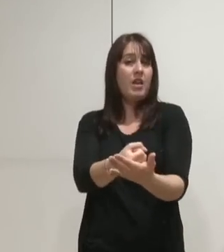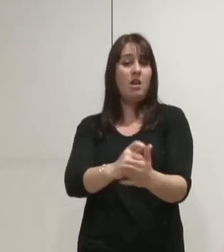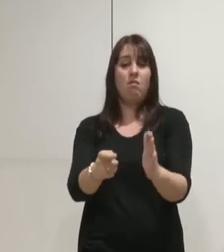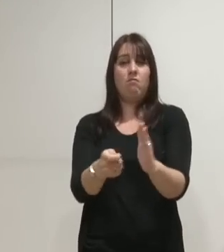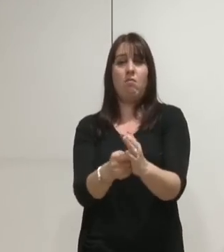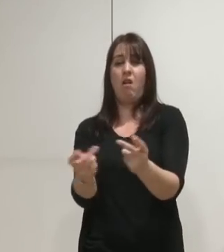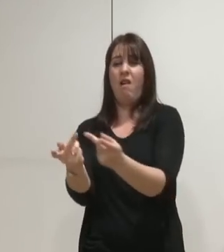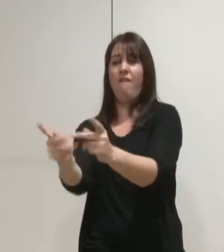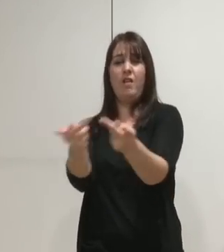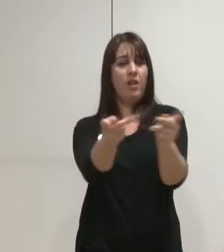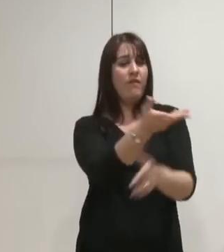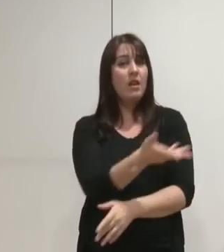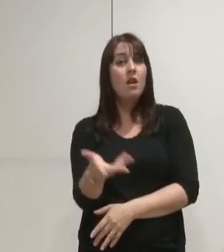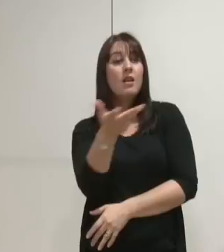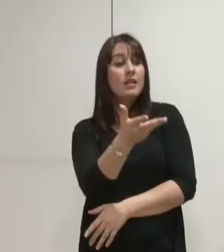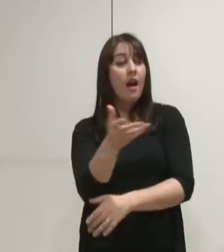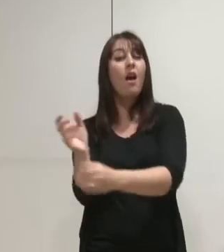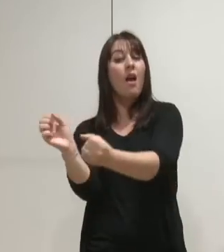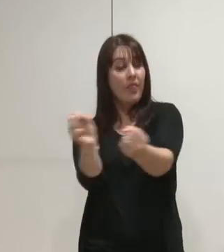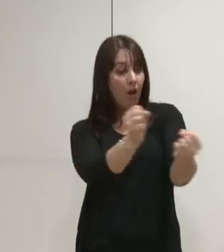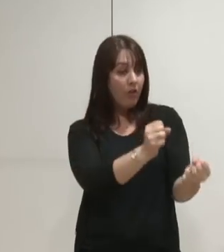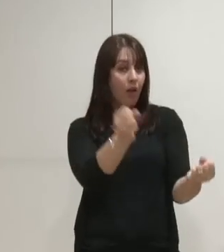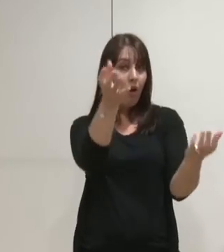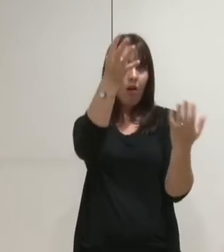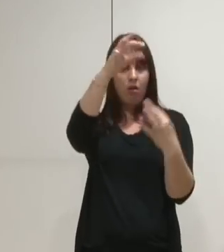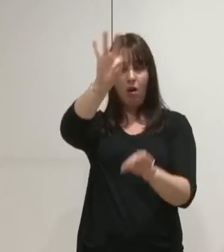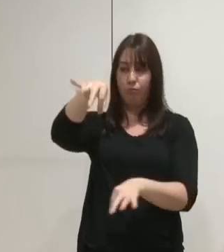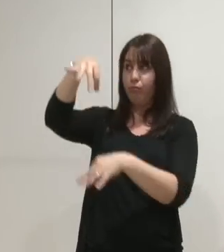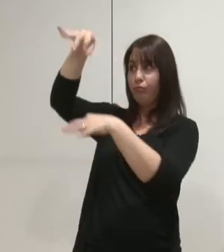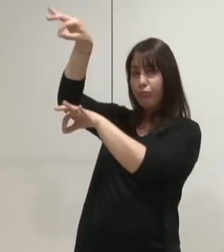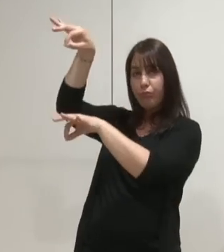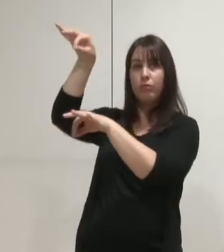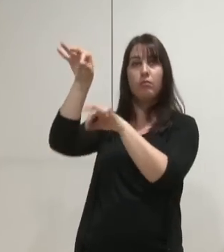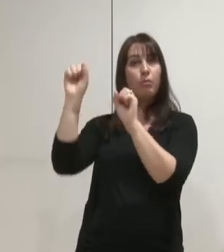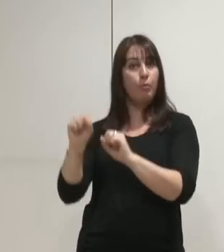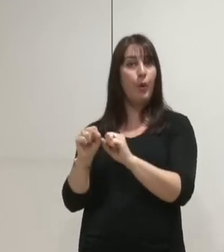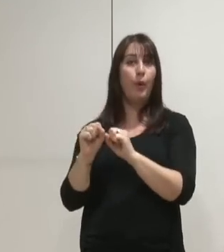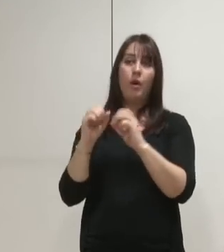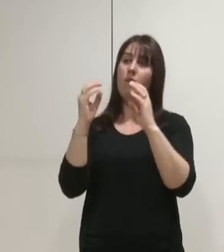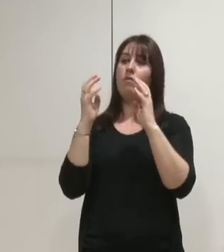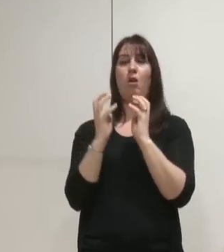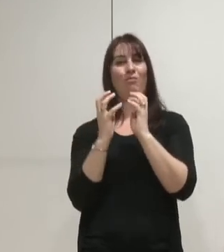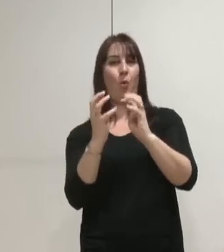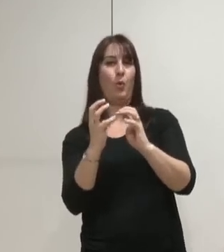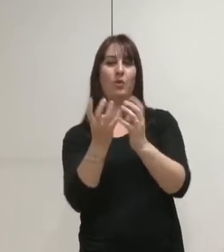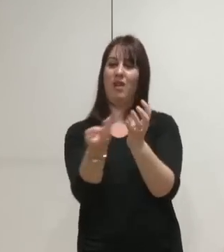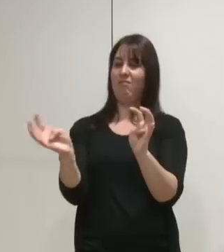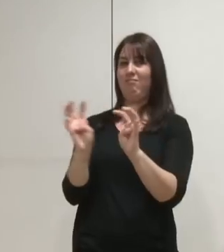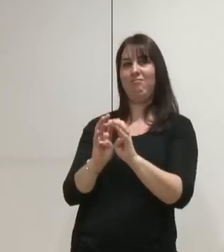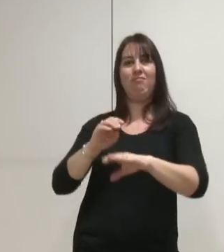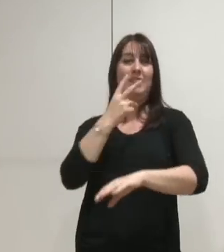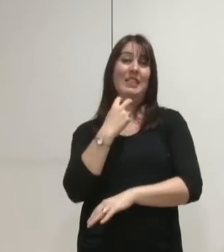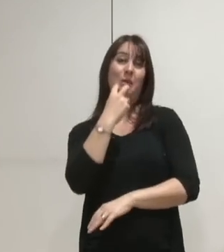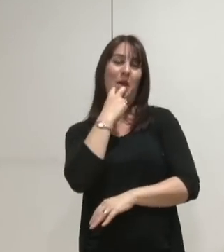communes politiqu de la ville auront remis leur proposition de dispositif conseil citoyen